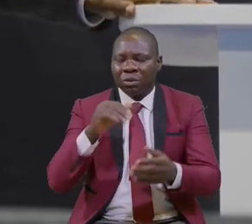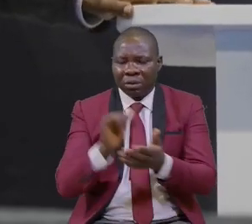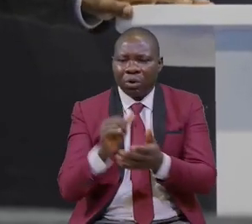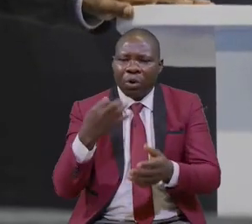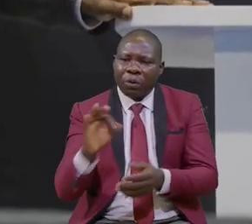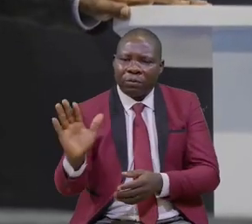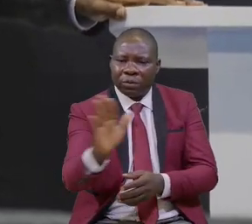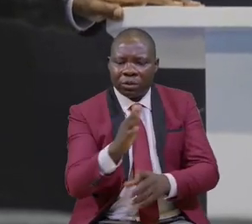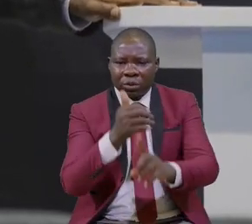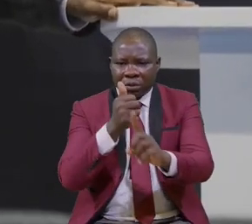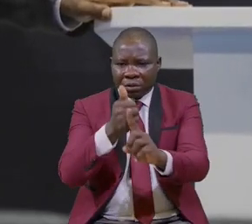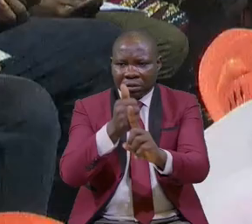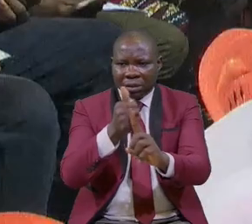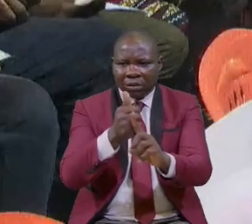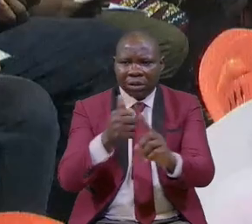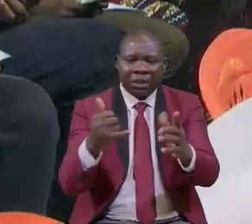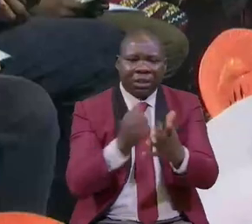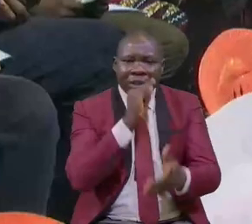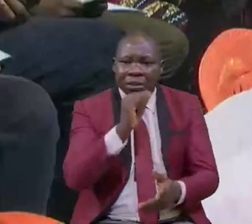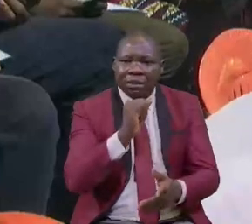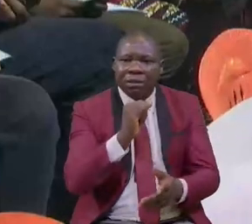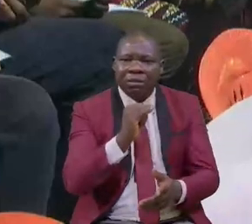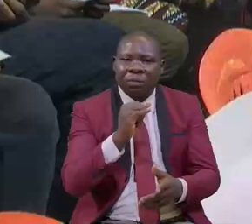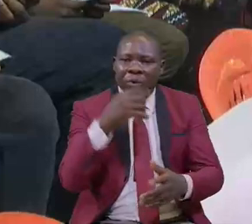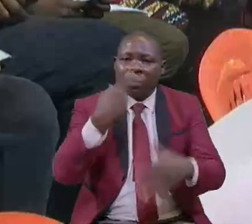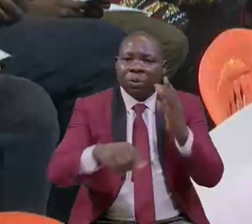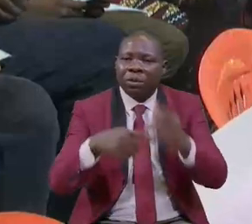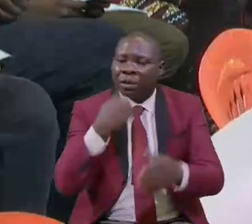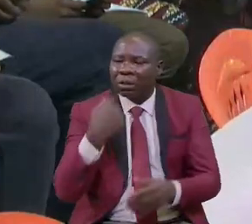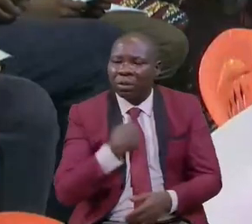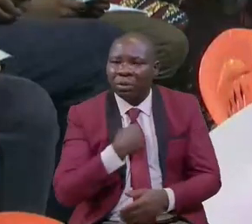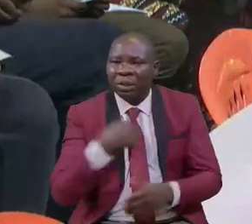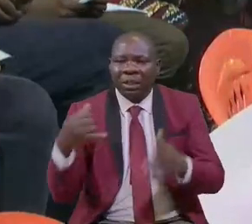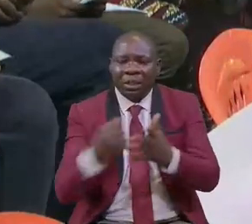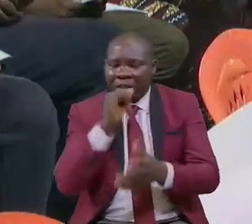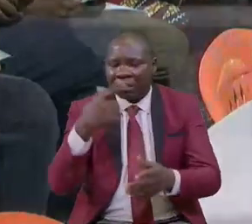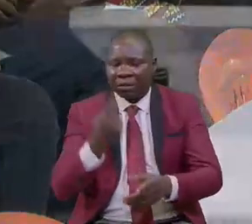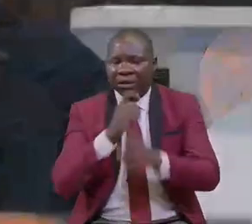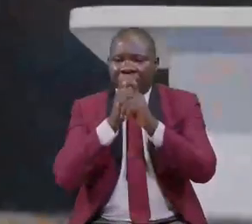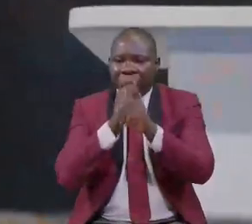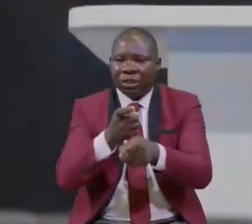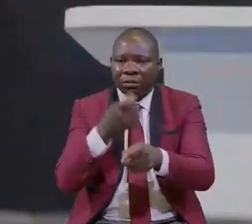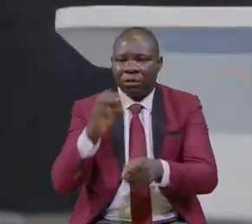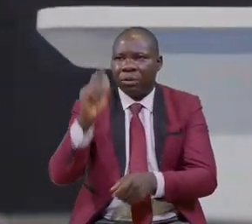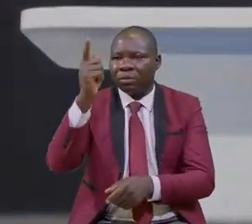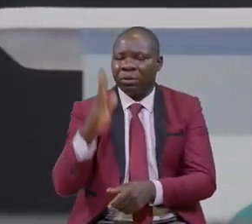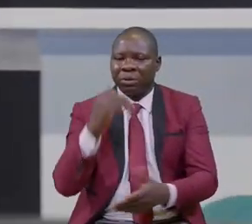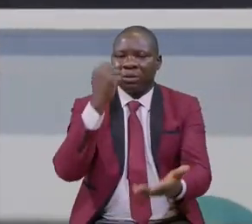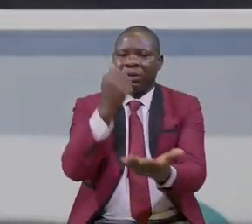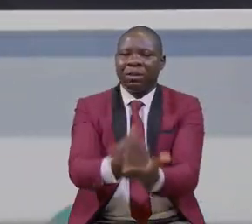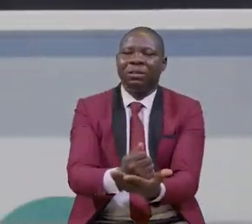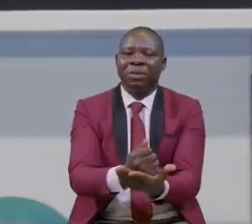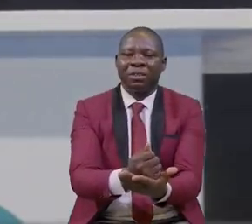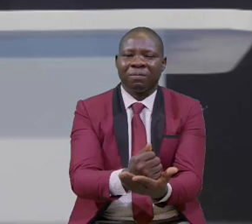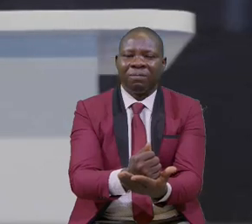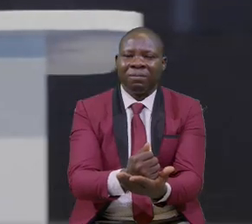don. Dites-moi, c'est quoi? C'est le don de Dieu. Amen.